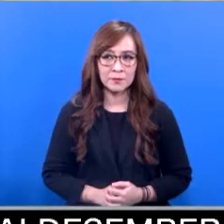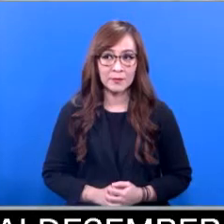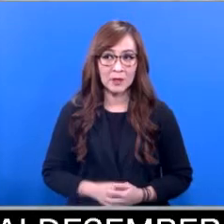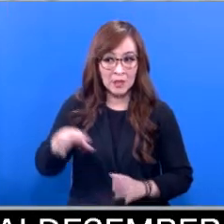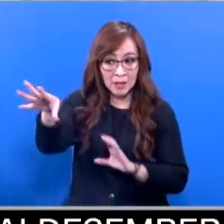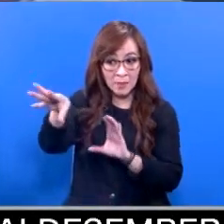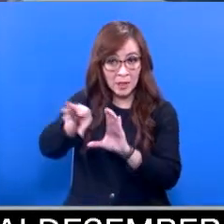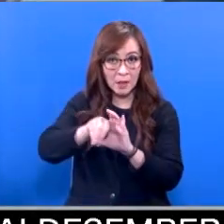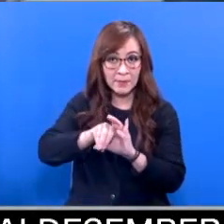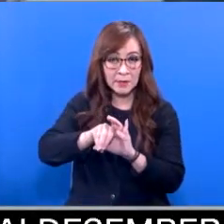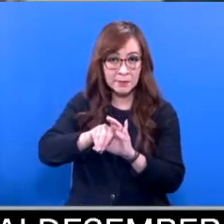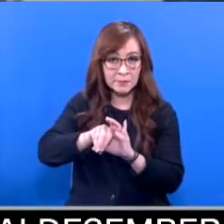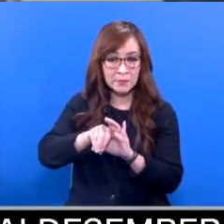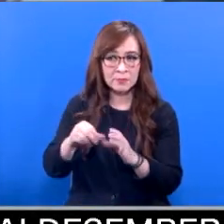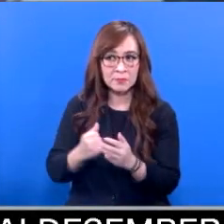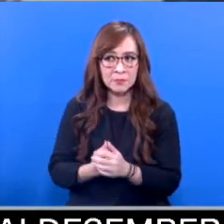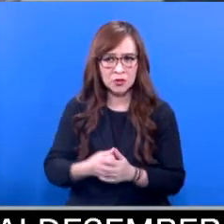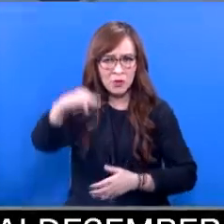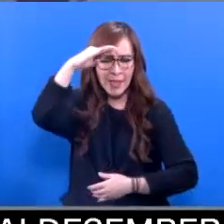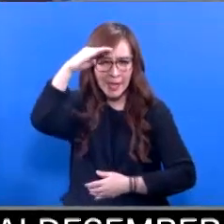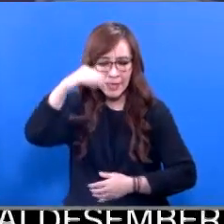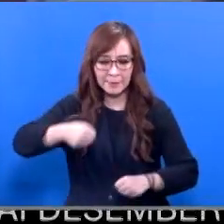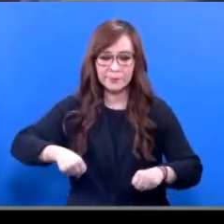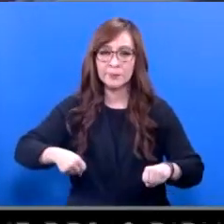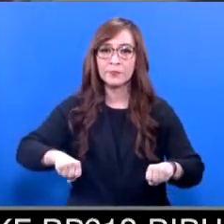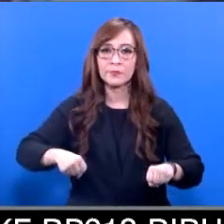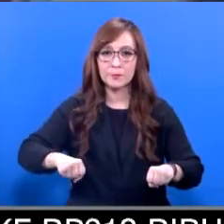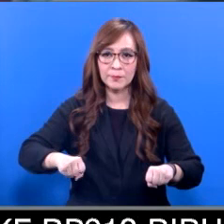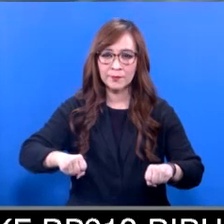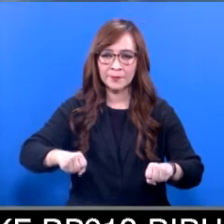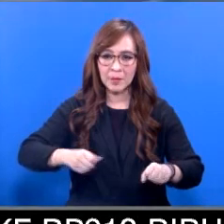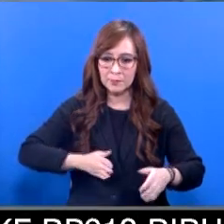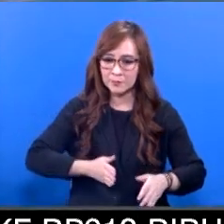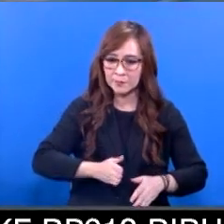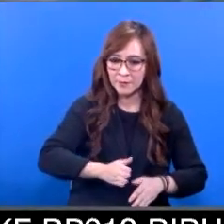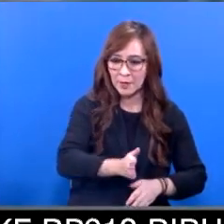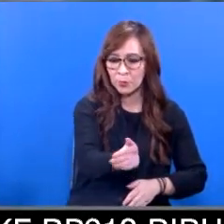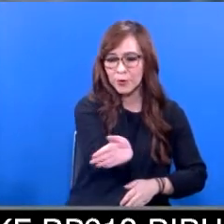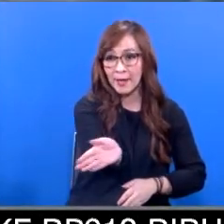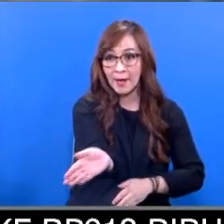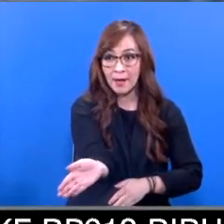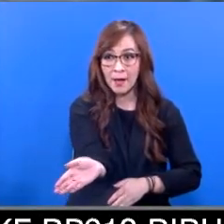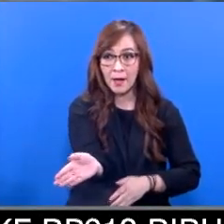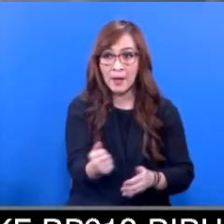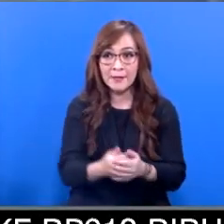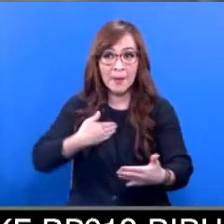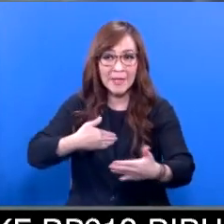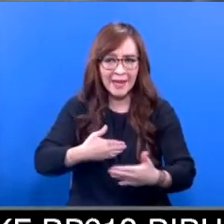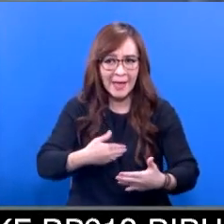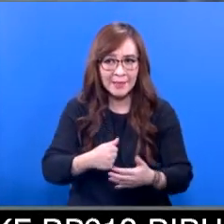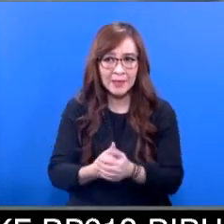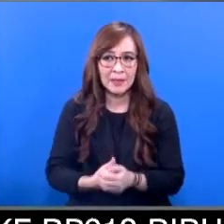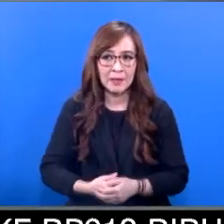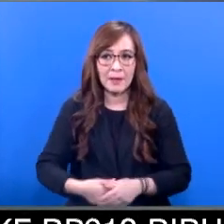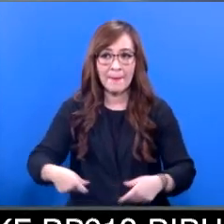Dalam rekaman CCTV milik warga ini, nampak seorang pria mengendarai motor melintas dan kemudian berputar arah dan mendekati pakaian milik warga yang sedang